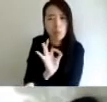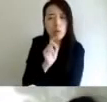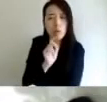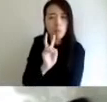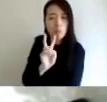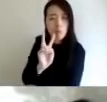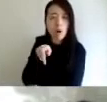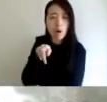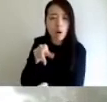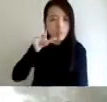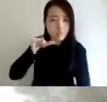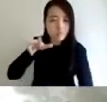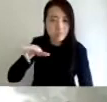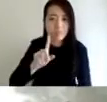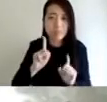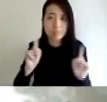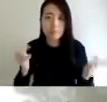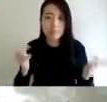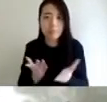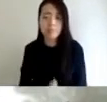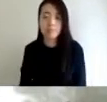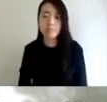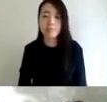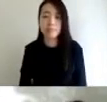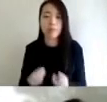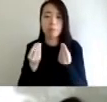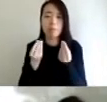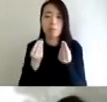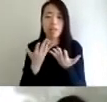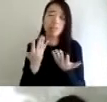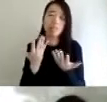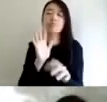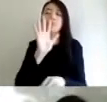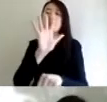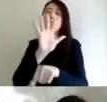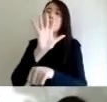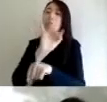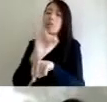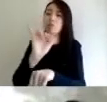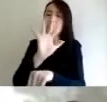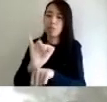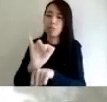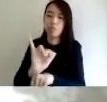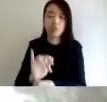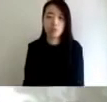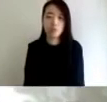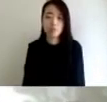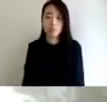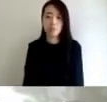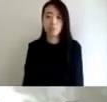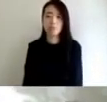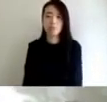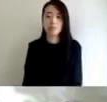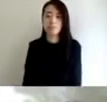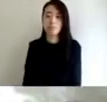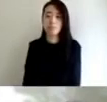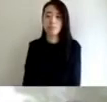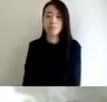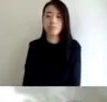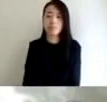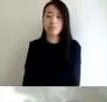片去看到的呢？我给五秒大家，好像多一点看。好，五、